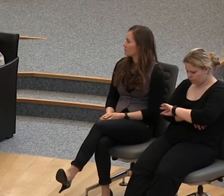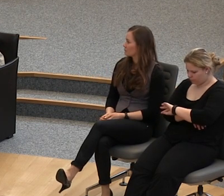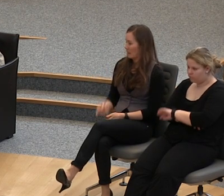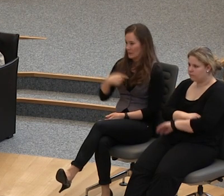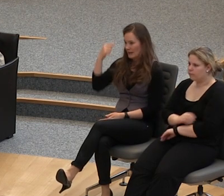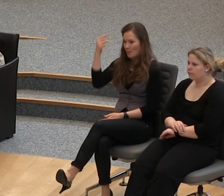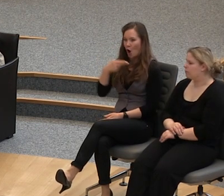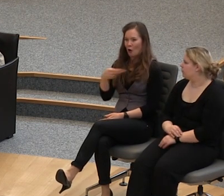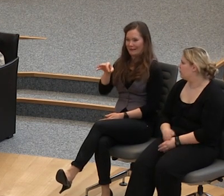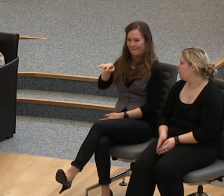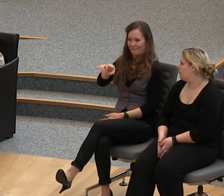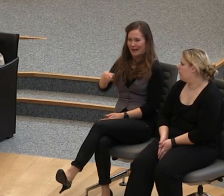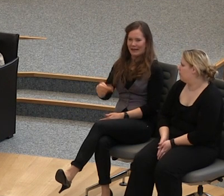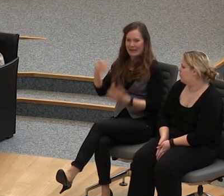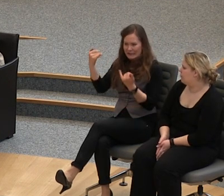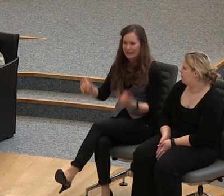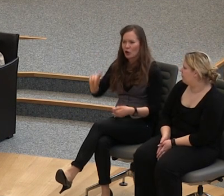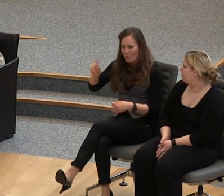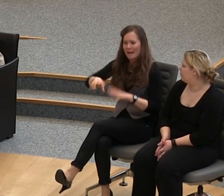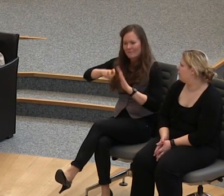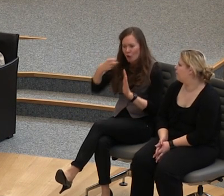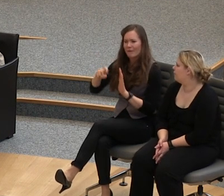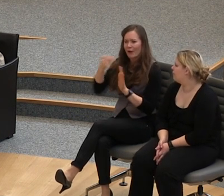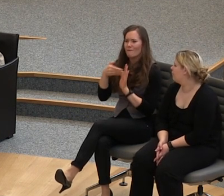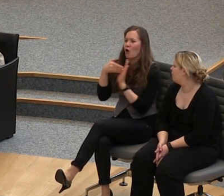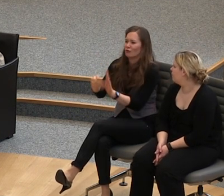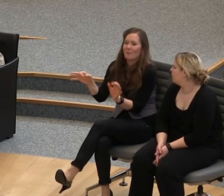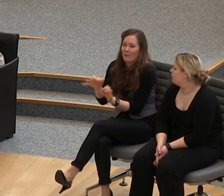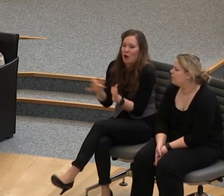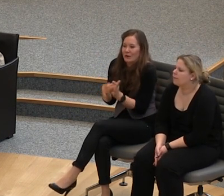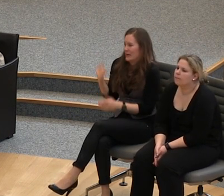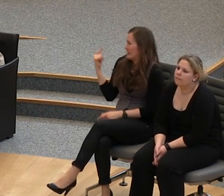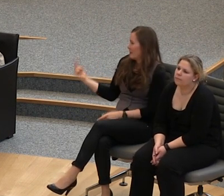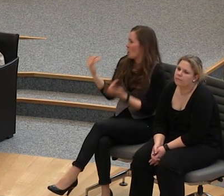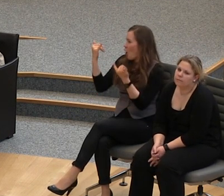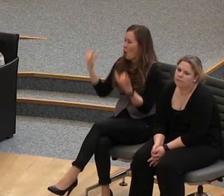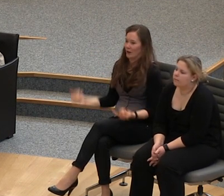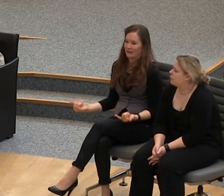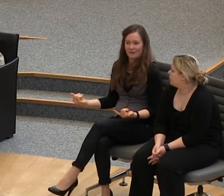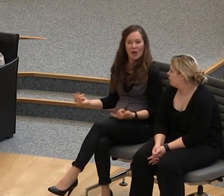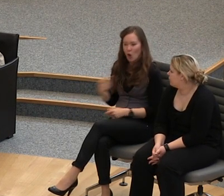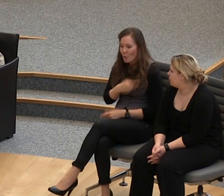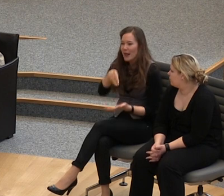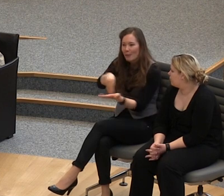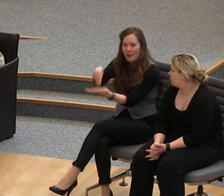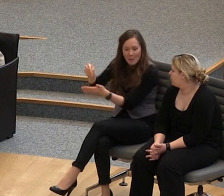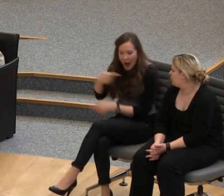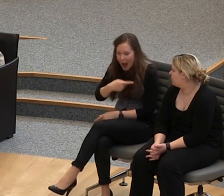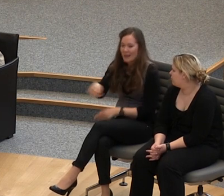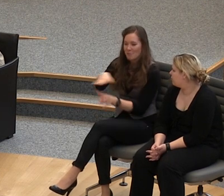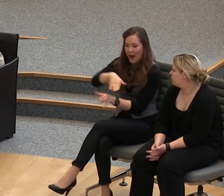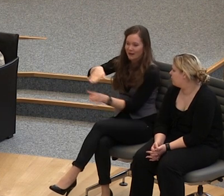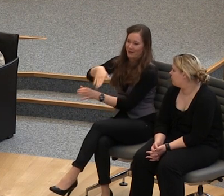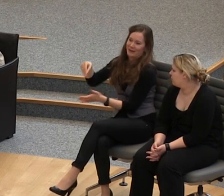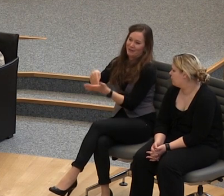Ich glaube, Horst Frehl, da muss ich jetzt nicht alles wiederholen, der ist heute Multitasking in allen